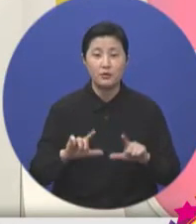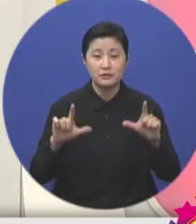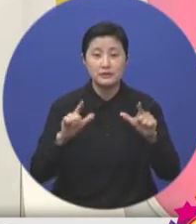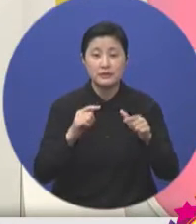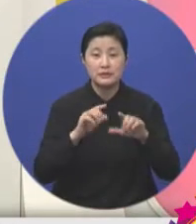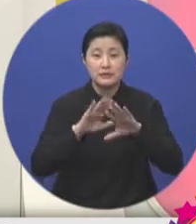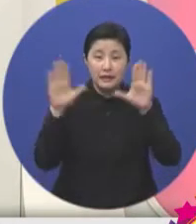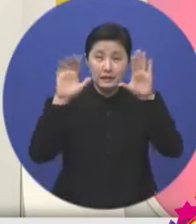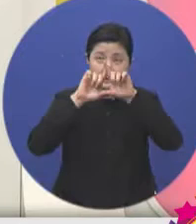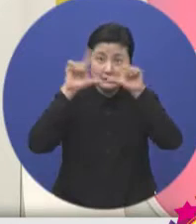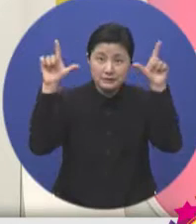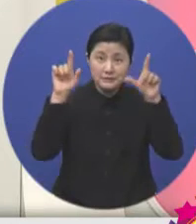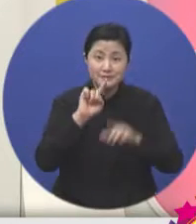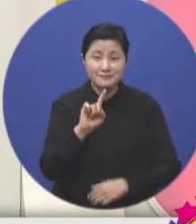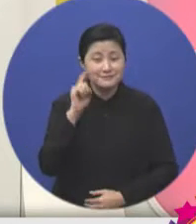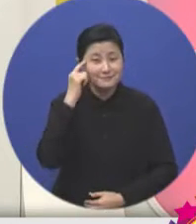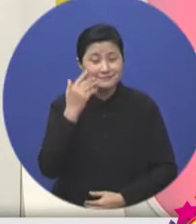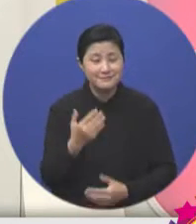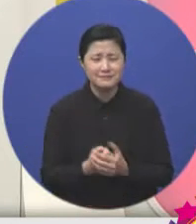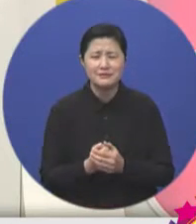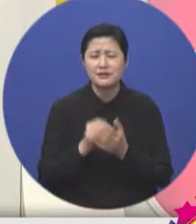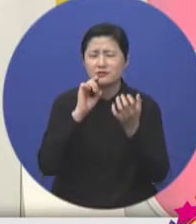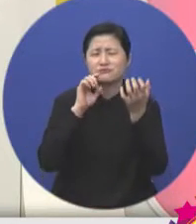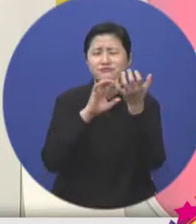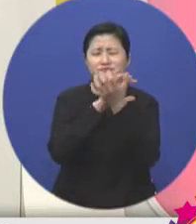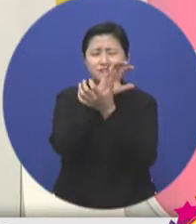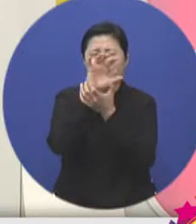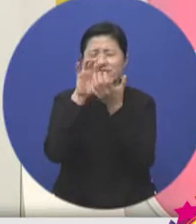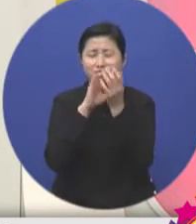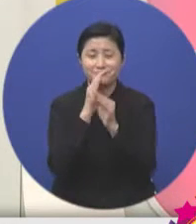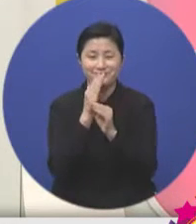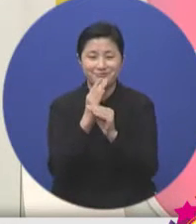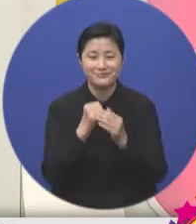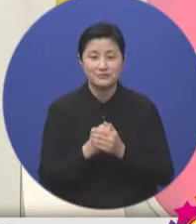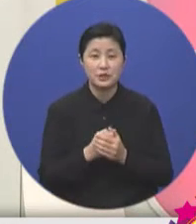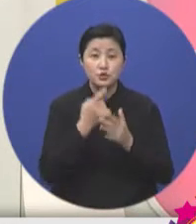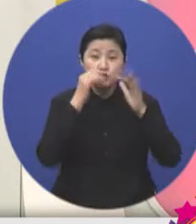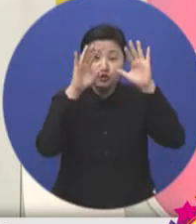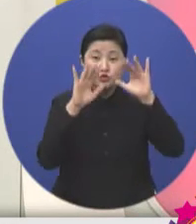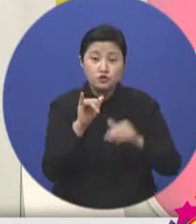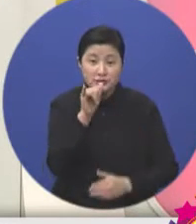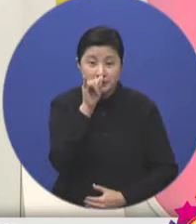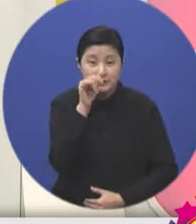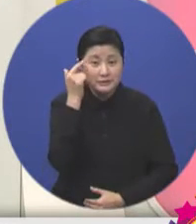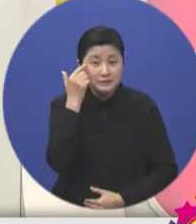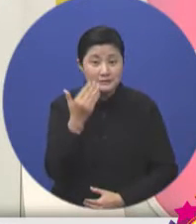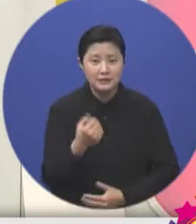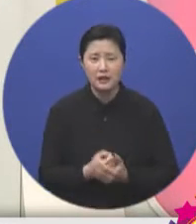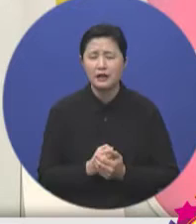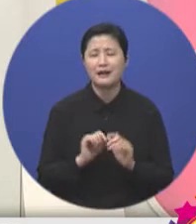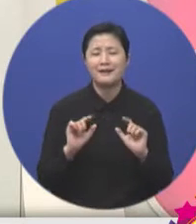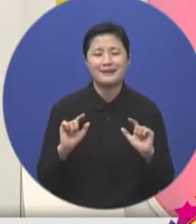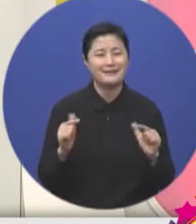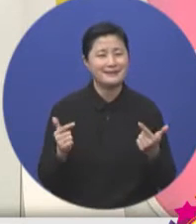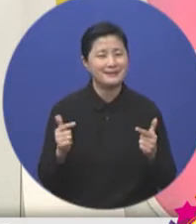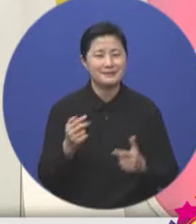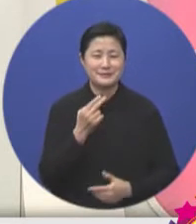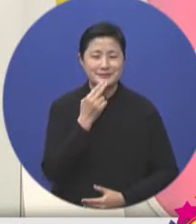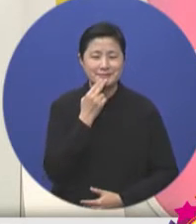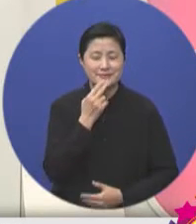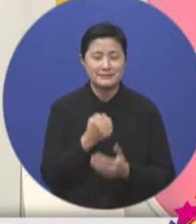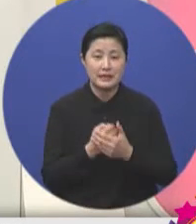인천 날씨도 흐리나요? 예, 네, 많이 흐려요. 거기 눈 오나요 지금? 아니, 안 옵니다. 안